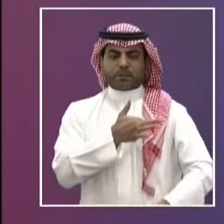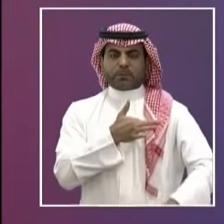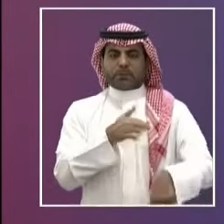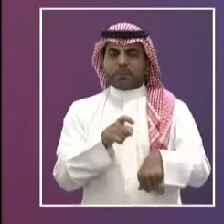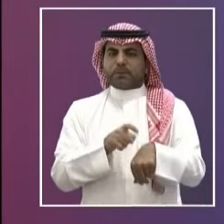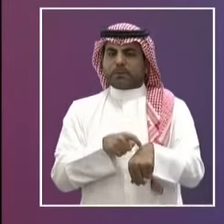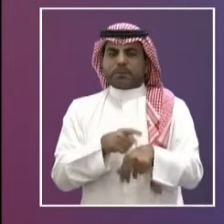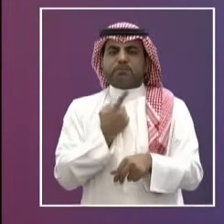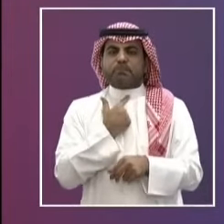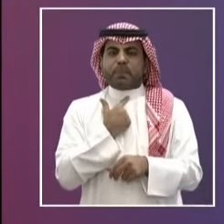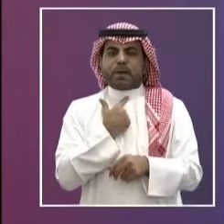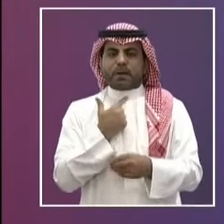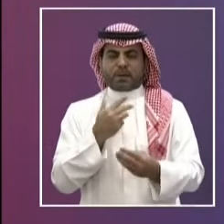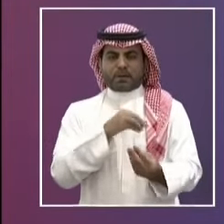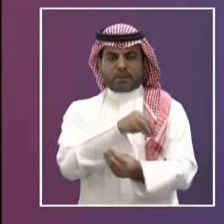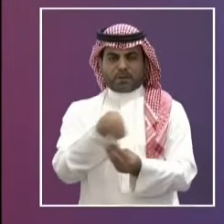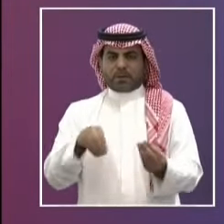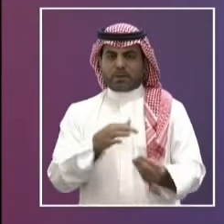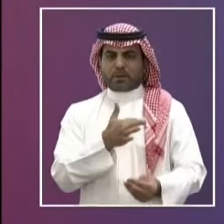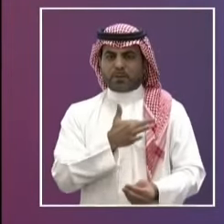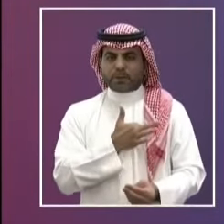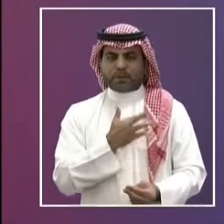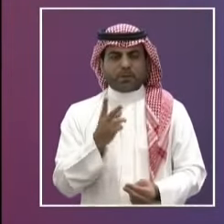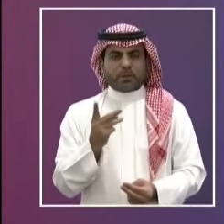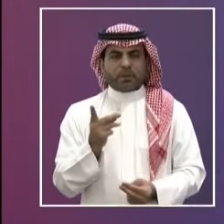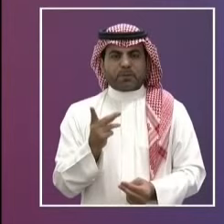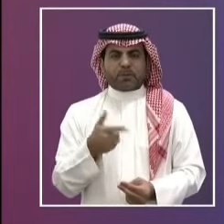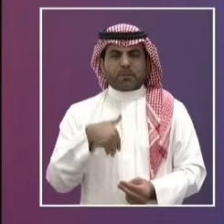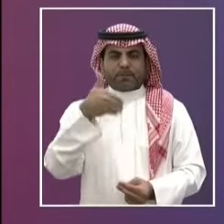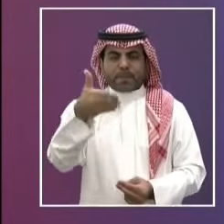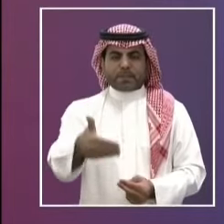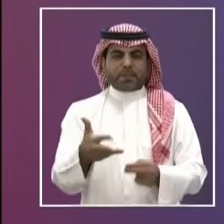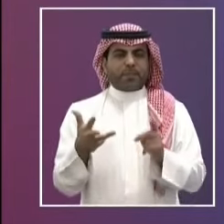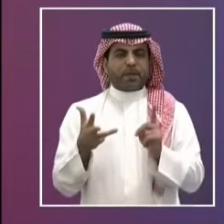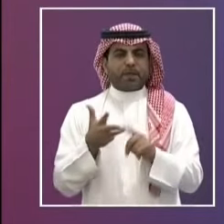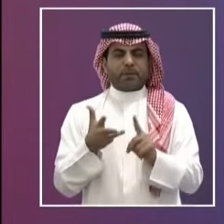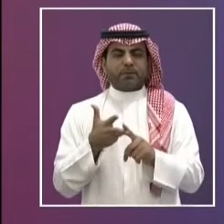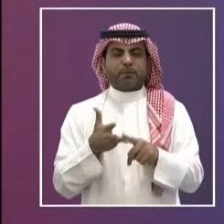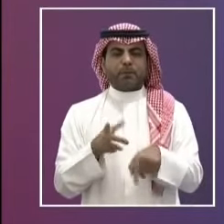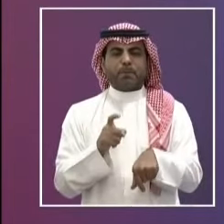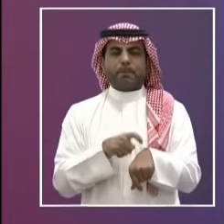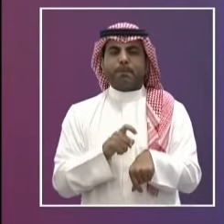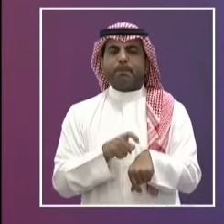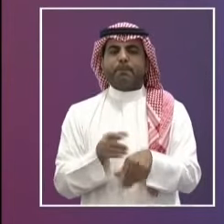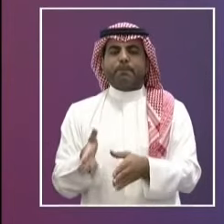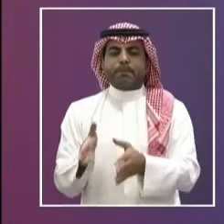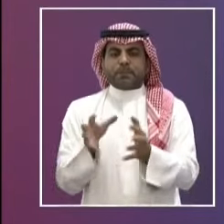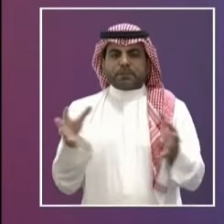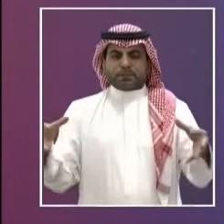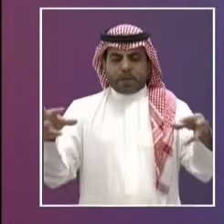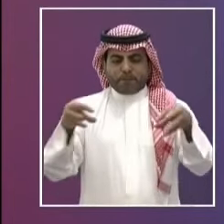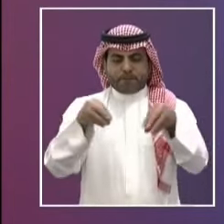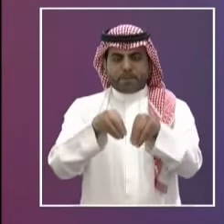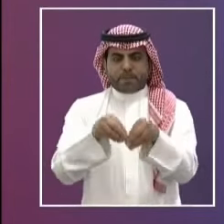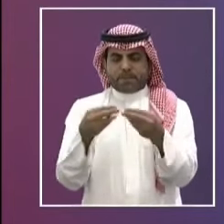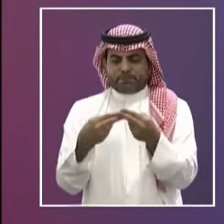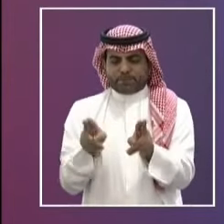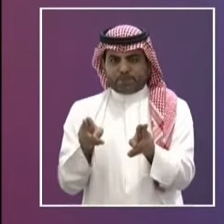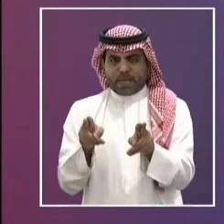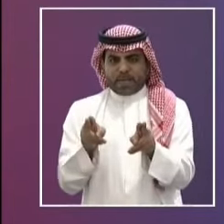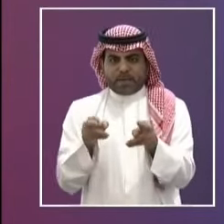يؤدي النسك، وفي الخطوة الأخيرة هو تحديد مركز التجمع اللي حينطلق